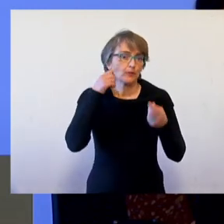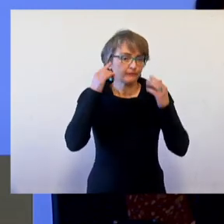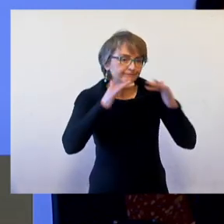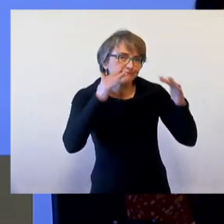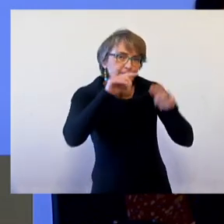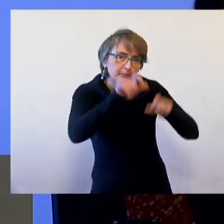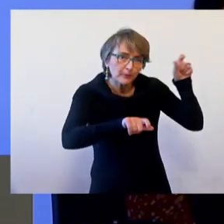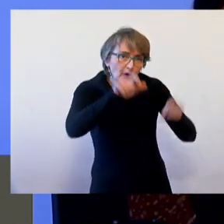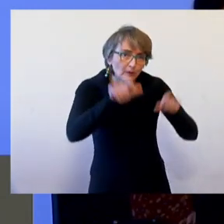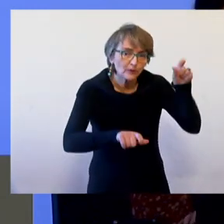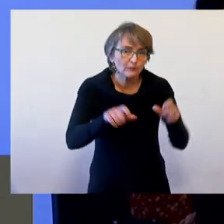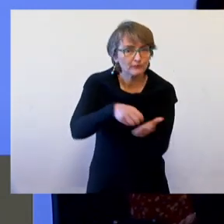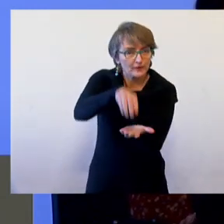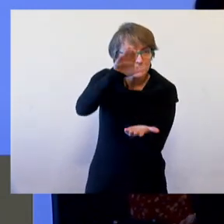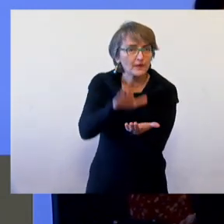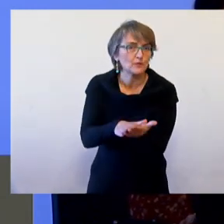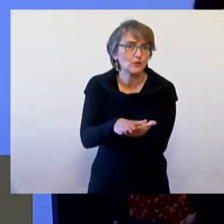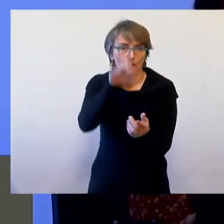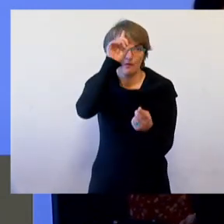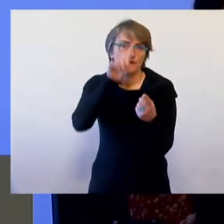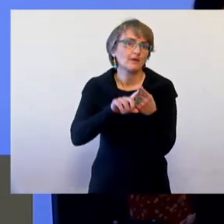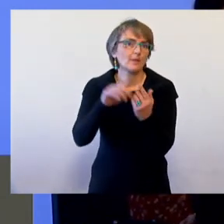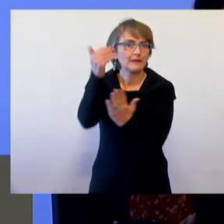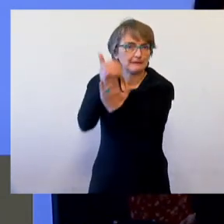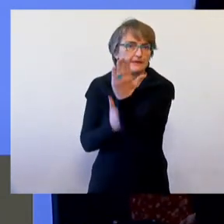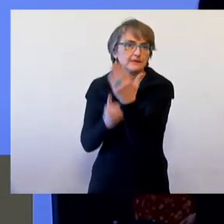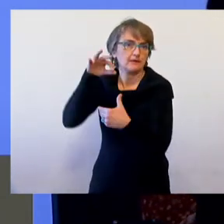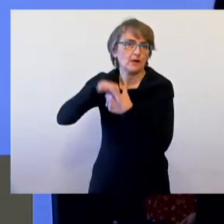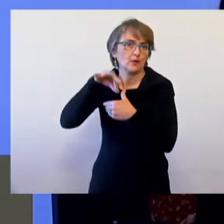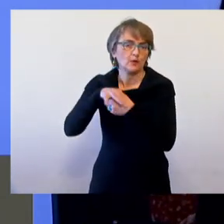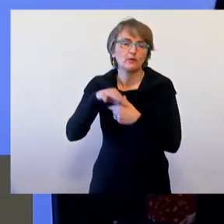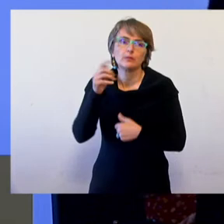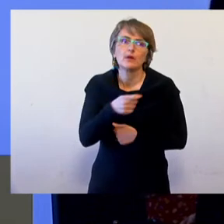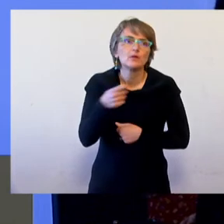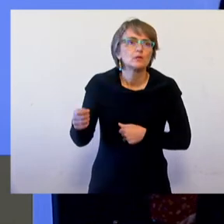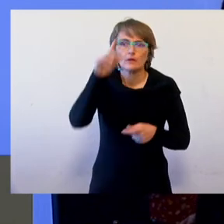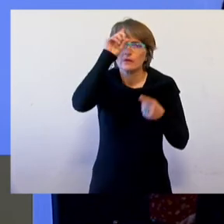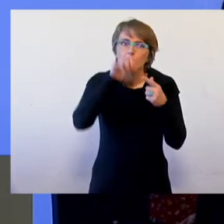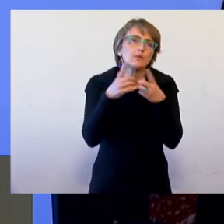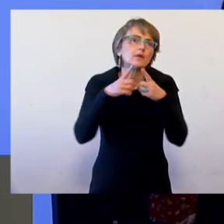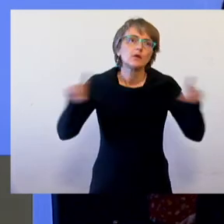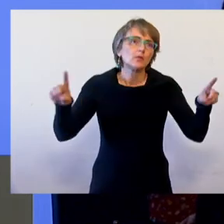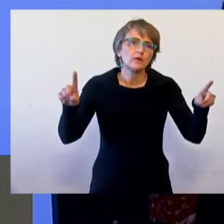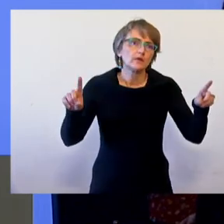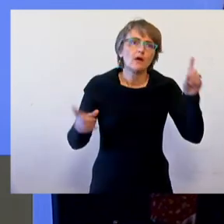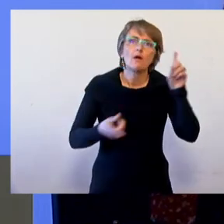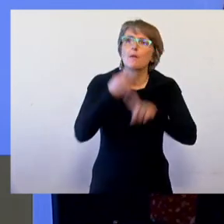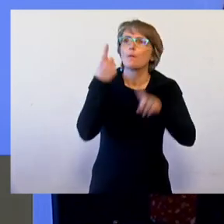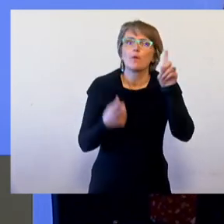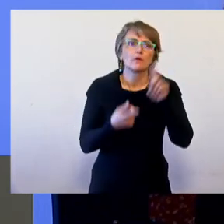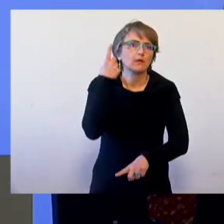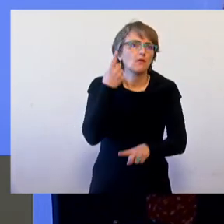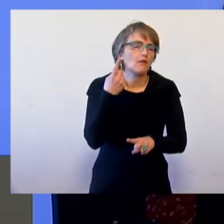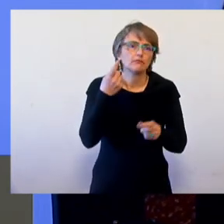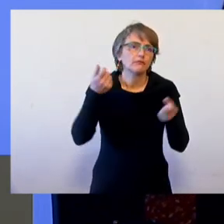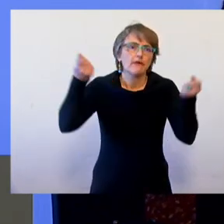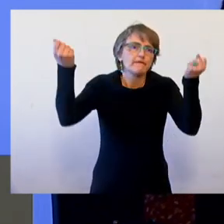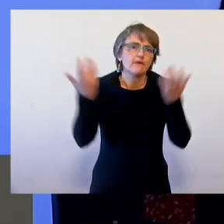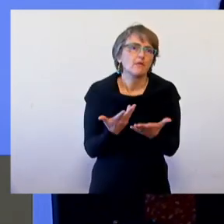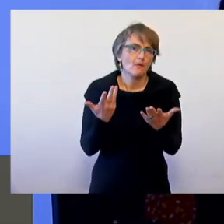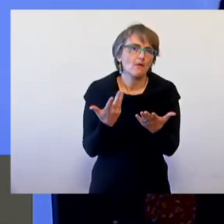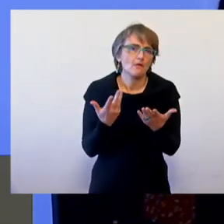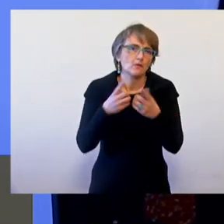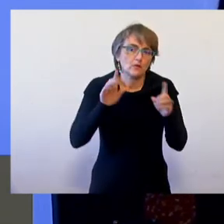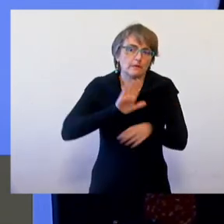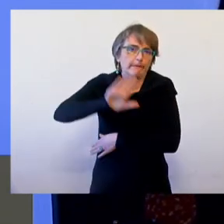essentiel. Il y a deux rendez-vous démocratiques majeurs avec l'élection à la présidence de la République, d'une part, et les élections législatives, d'autre